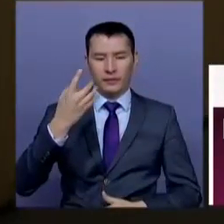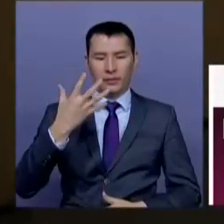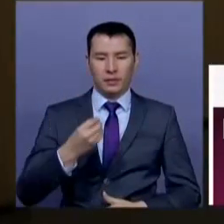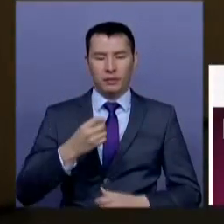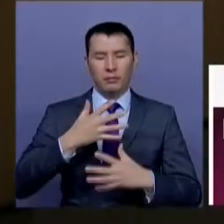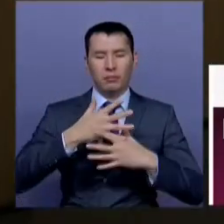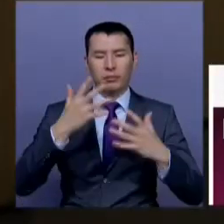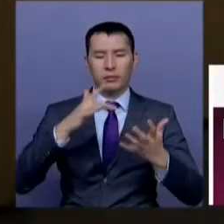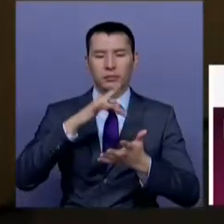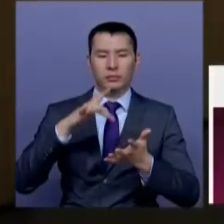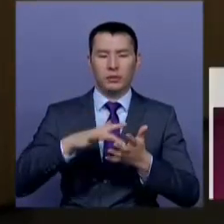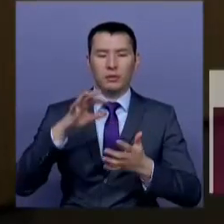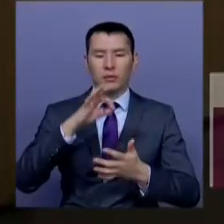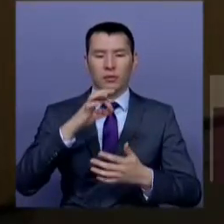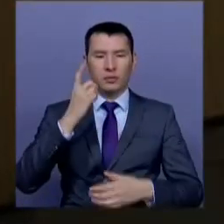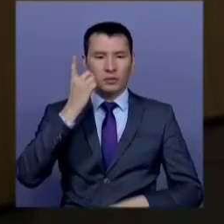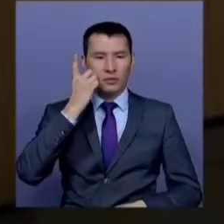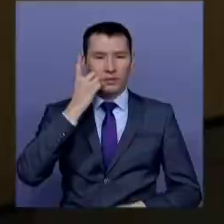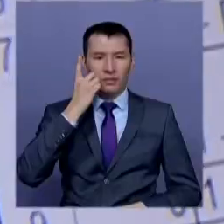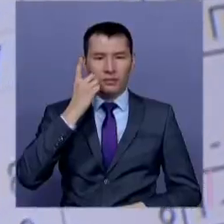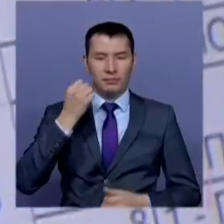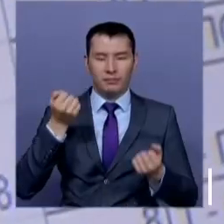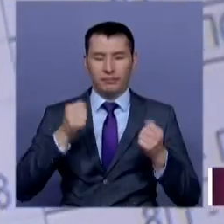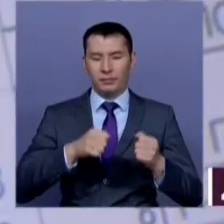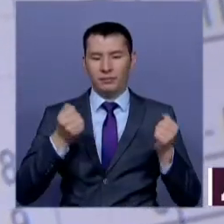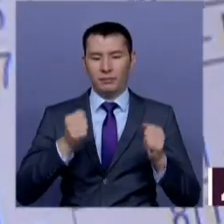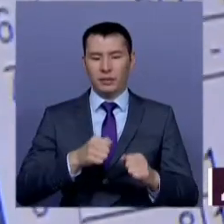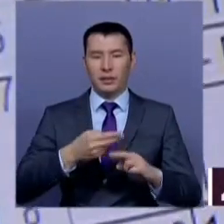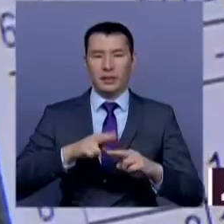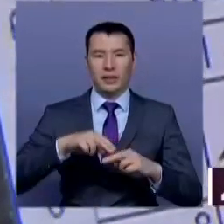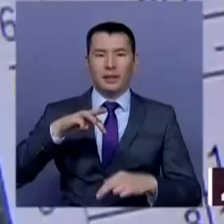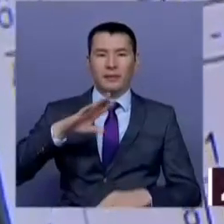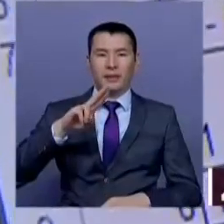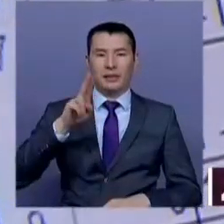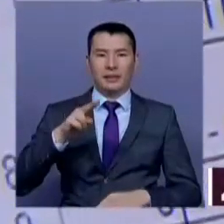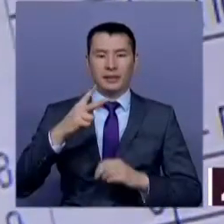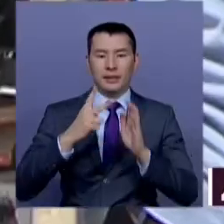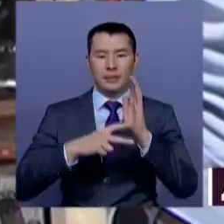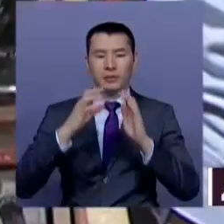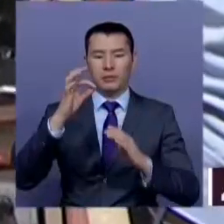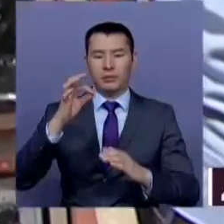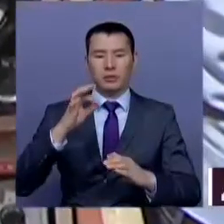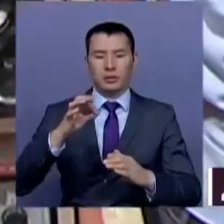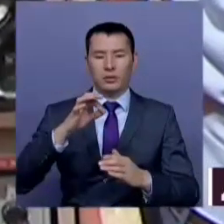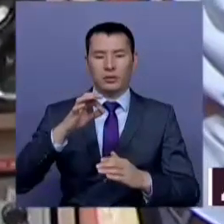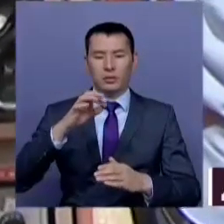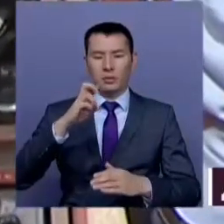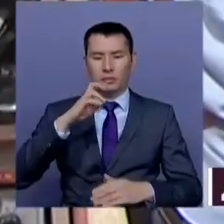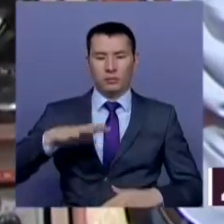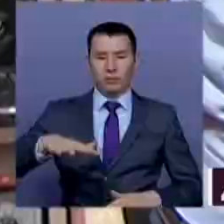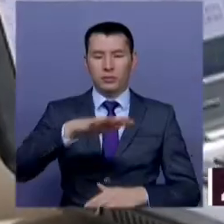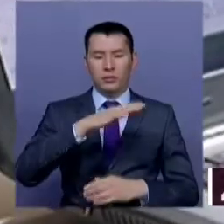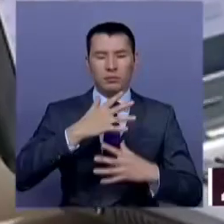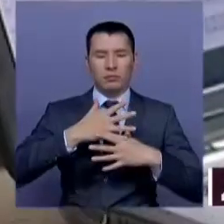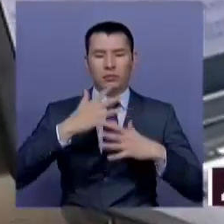мегаполиса сообщает полицейским о краже своих гаджетов. По данным МВД, почти 70% преступлений в стране приходится на кражу чужого